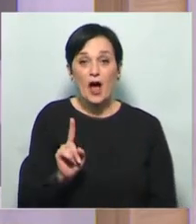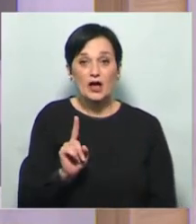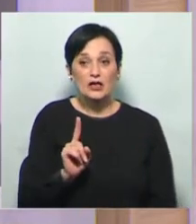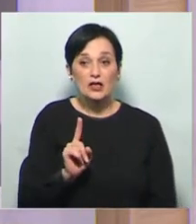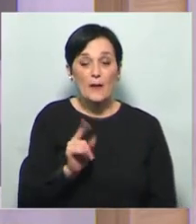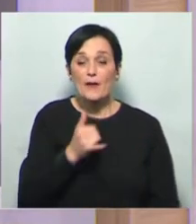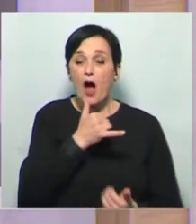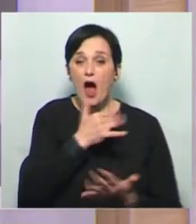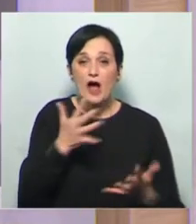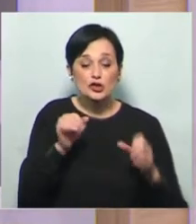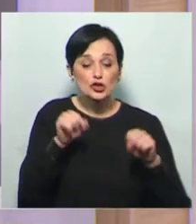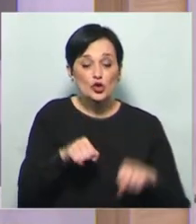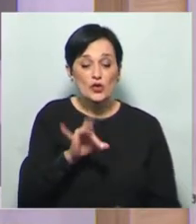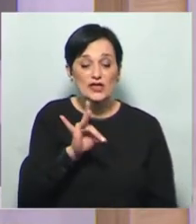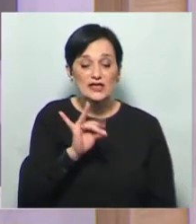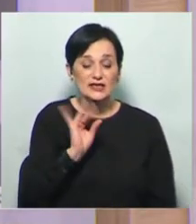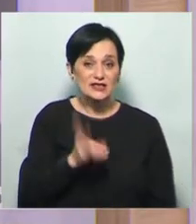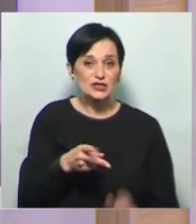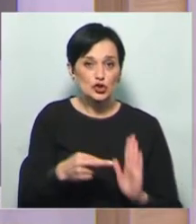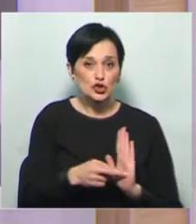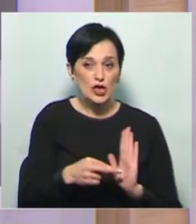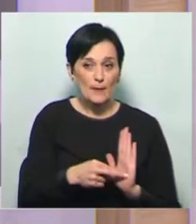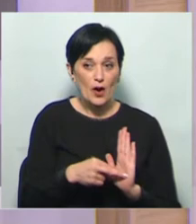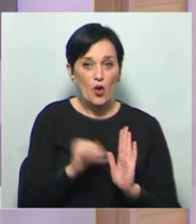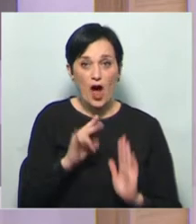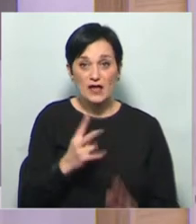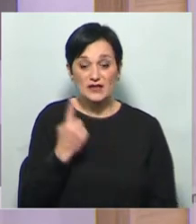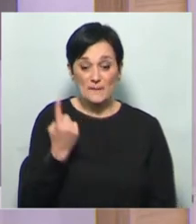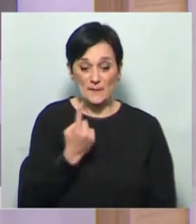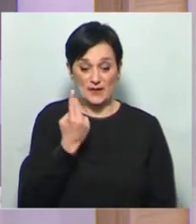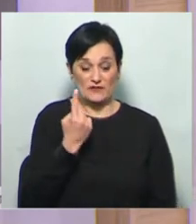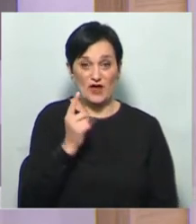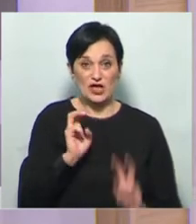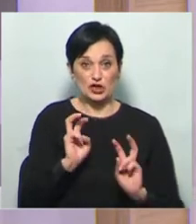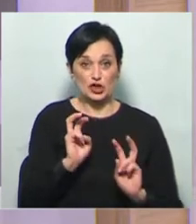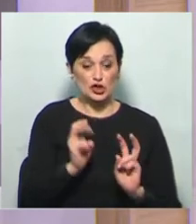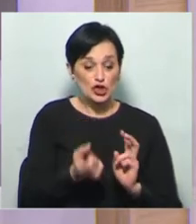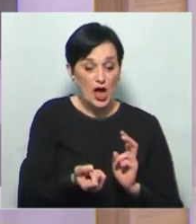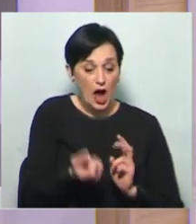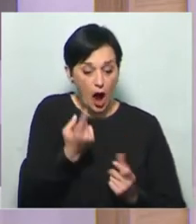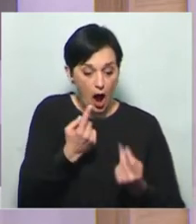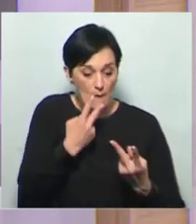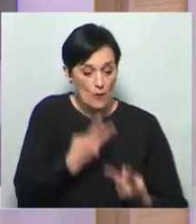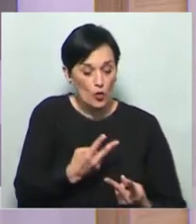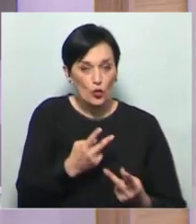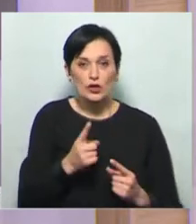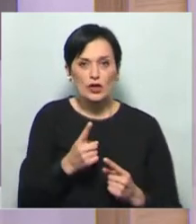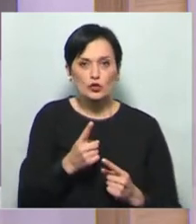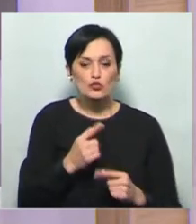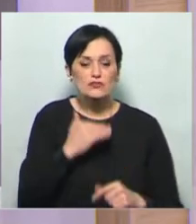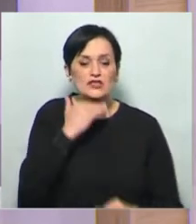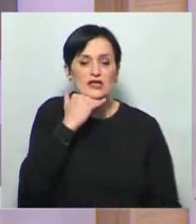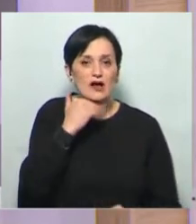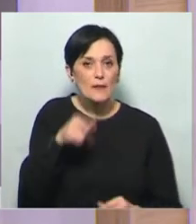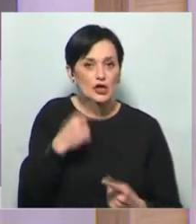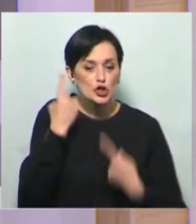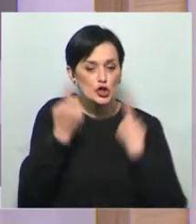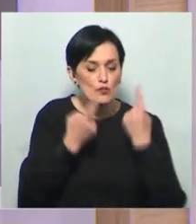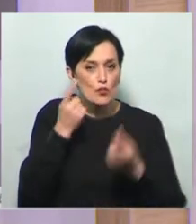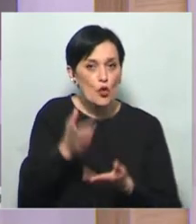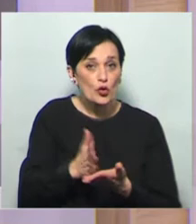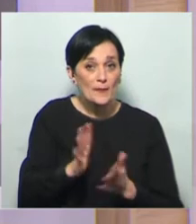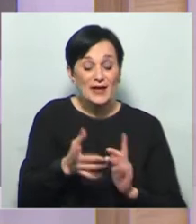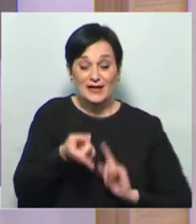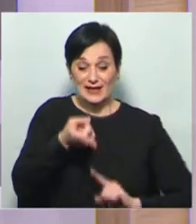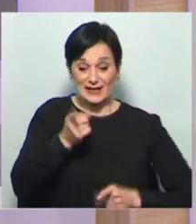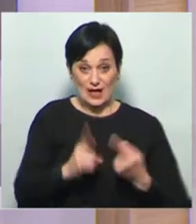არ შეუძლია რისკები შეაფასოს, ან პირველივე ნიშნები ამოიცნოს მხოლოდ და მხოლოდ იმიტომ, რომ არ არის საკმარისად ინფორმირებული.